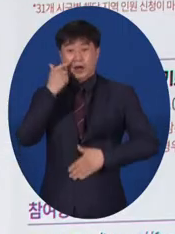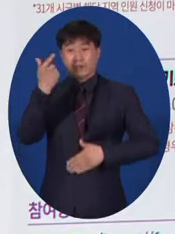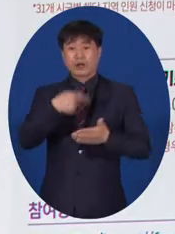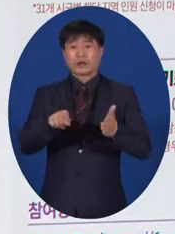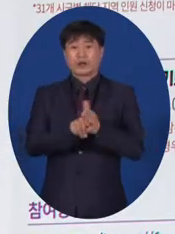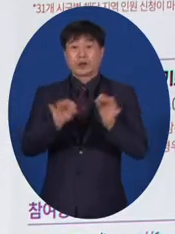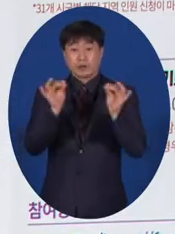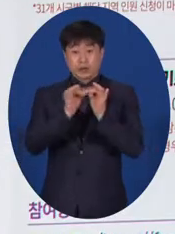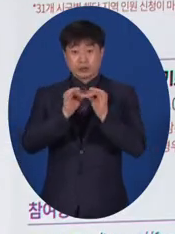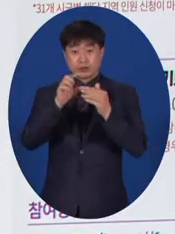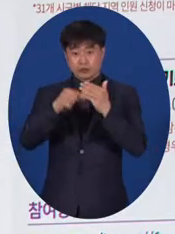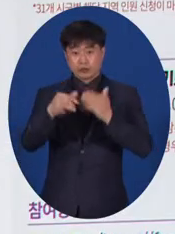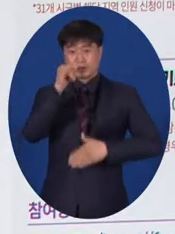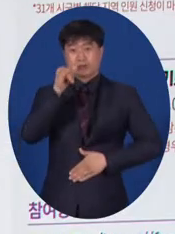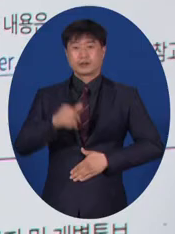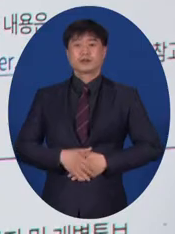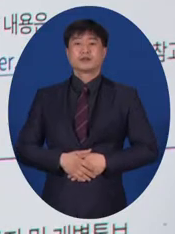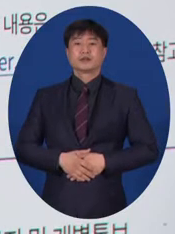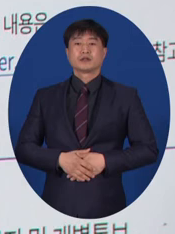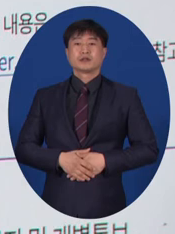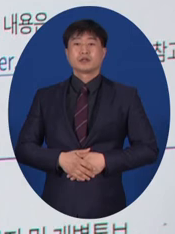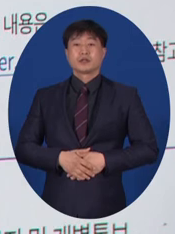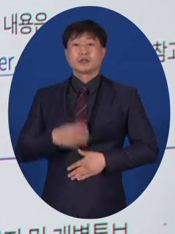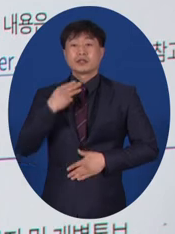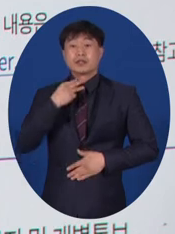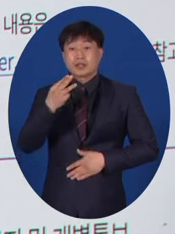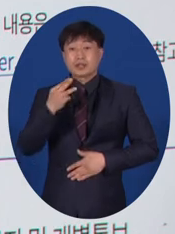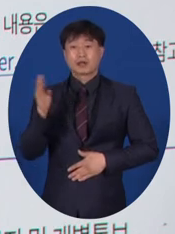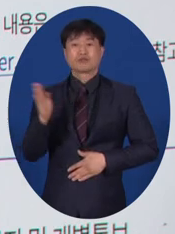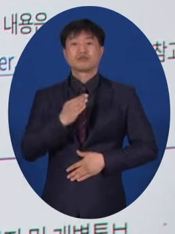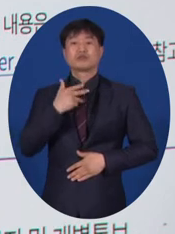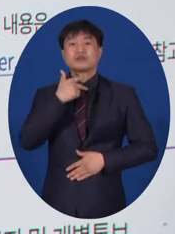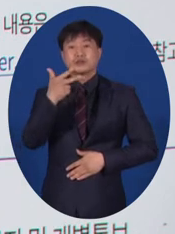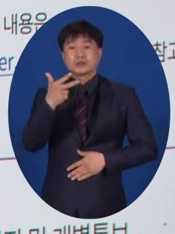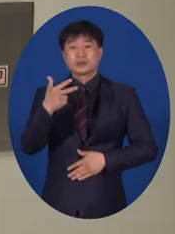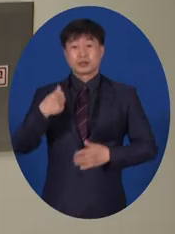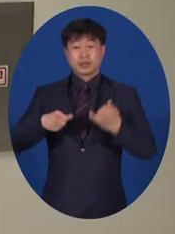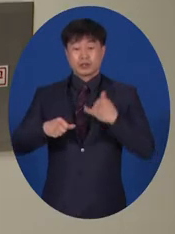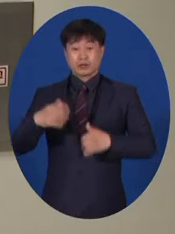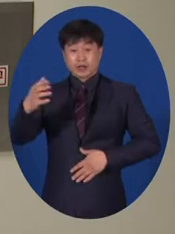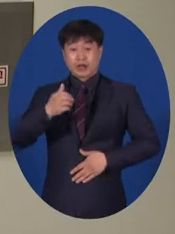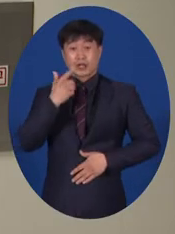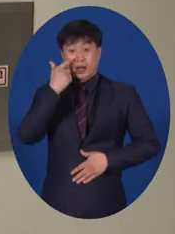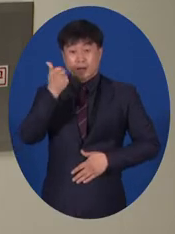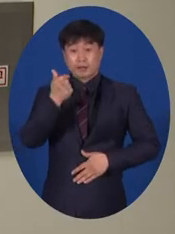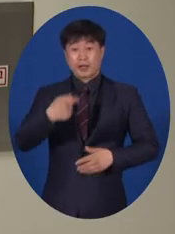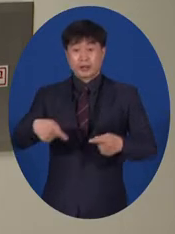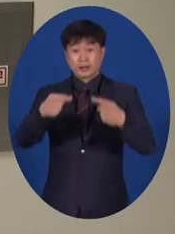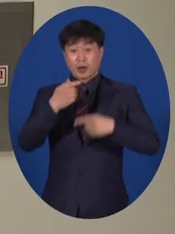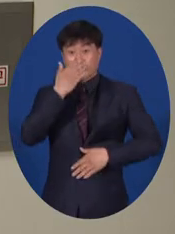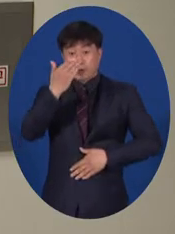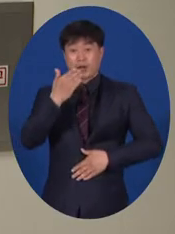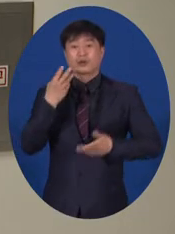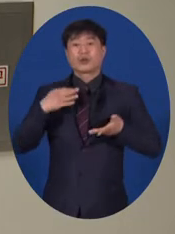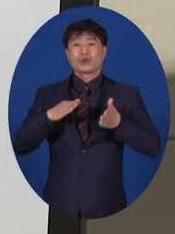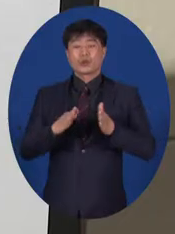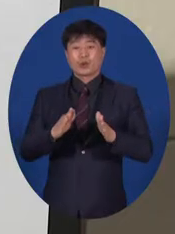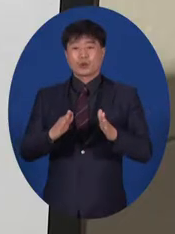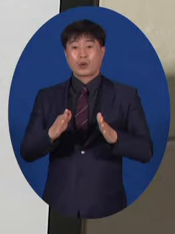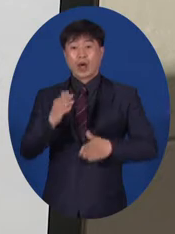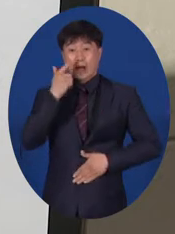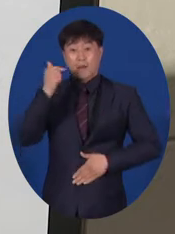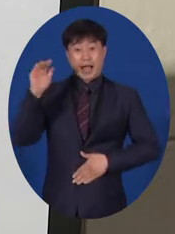맞춤 프로그램이 경기도엔 있습니다. 3살에서 7살 자녀를 둔 아빠는 누구나 함께할 수 있는 경기도 아빠